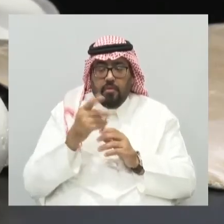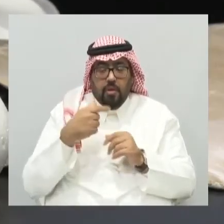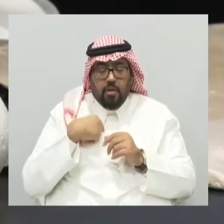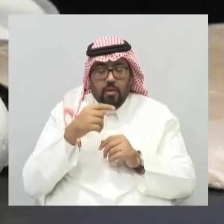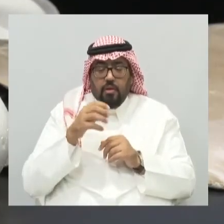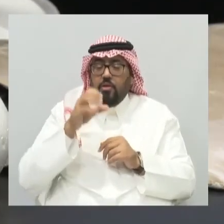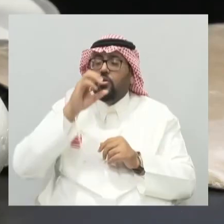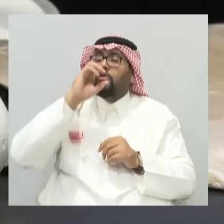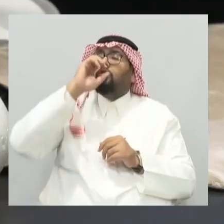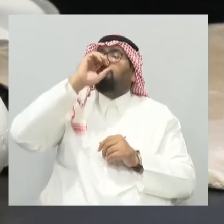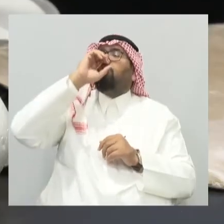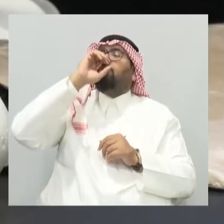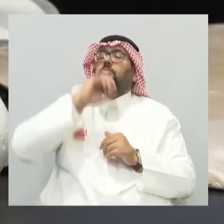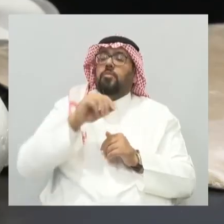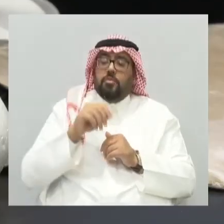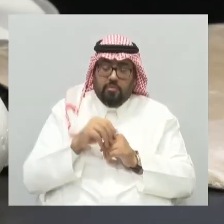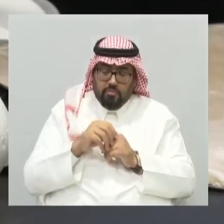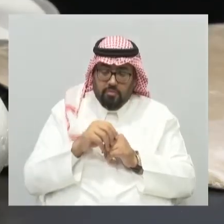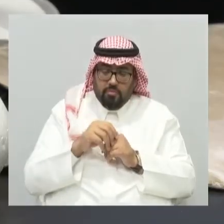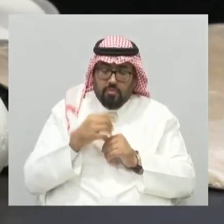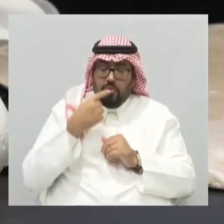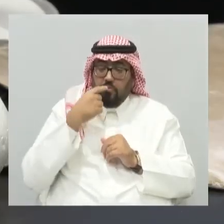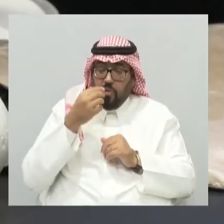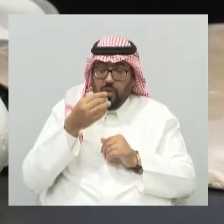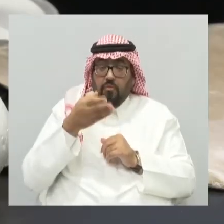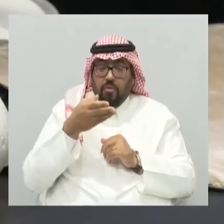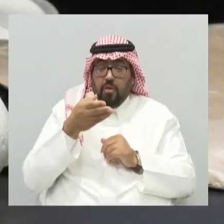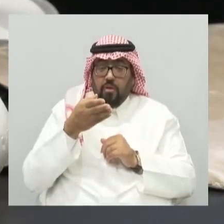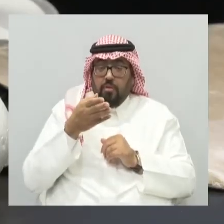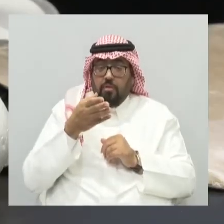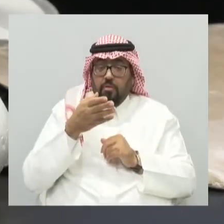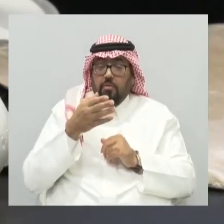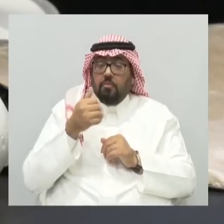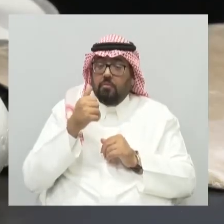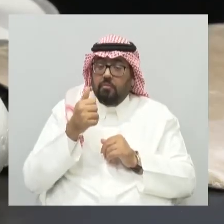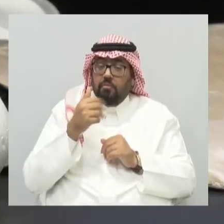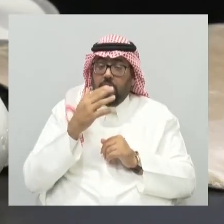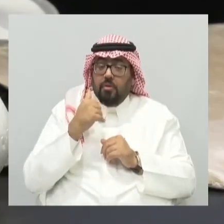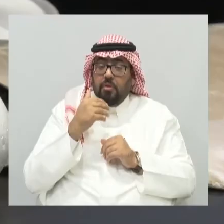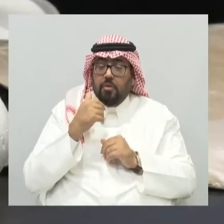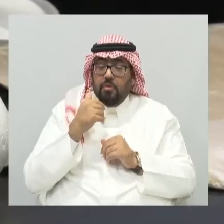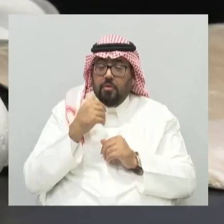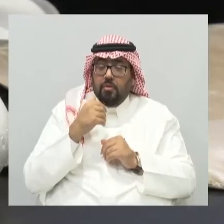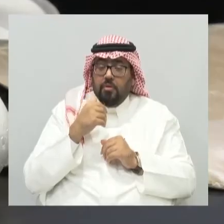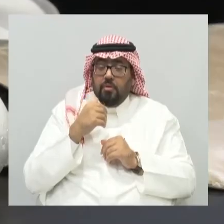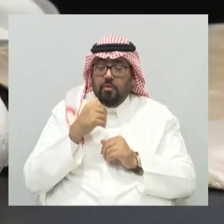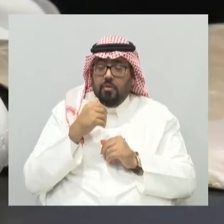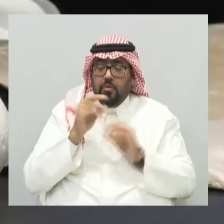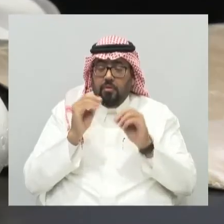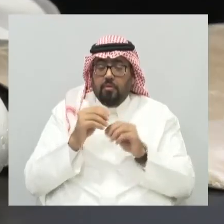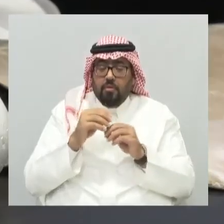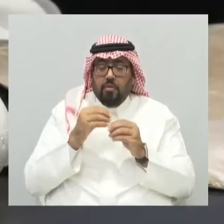لما نشرب الماء هلا طعم تنزيل ليس له طعم طيب